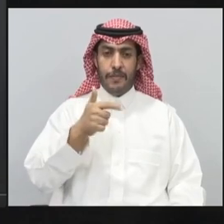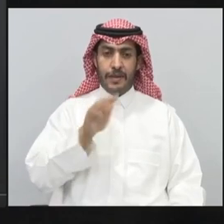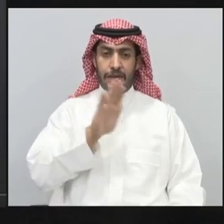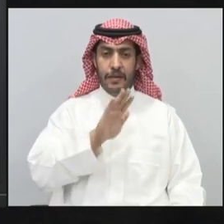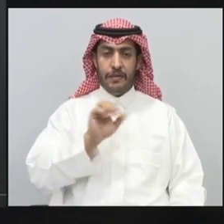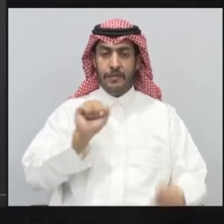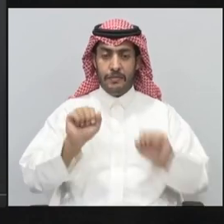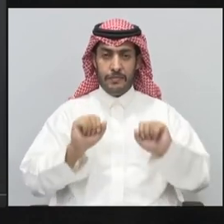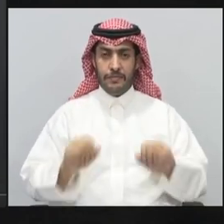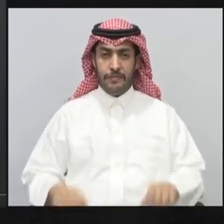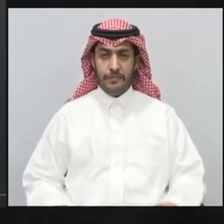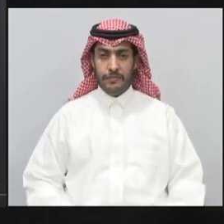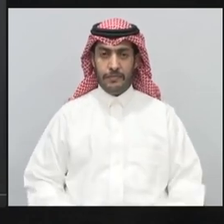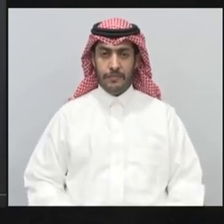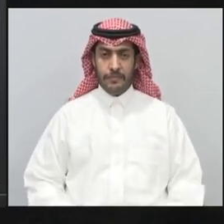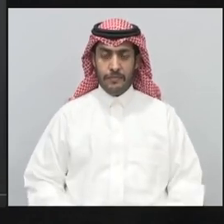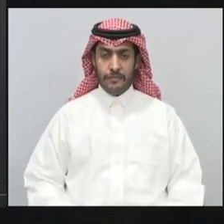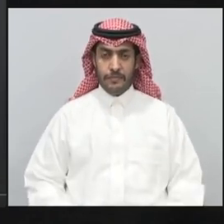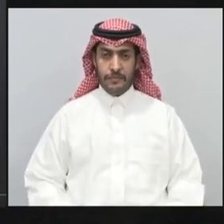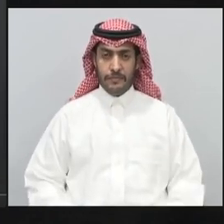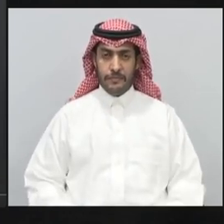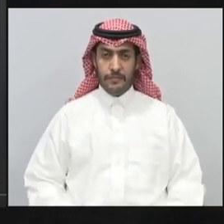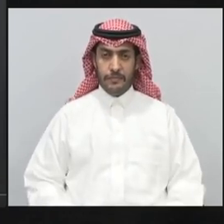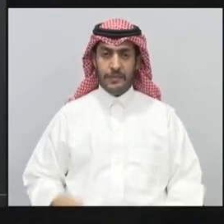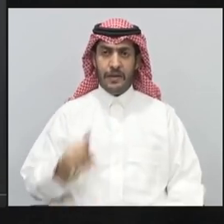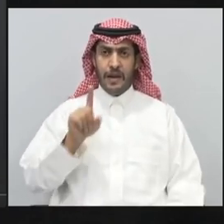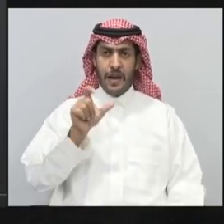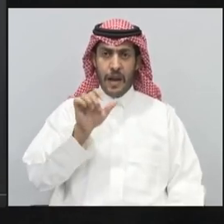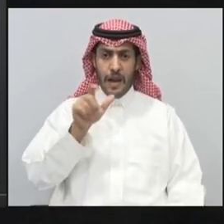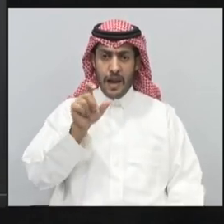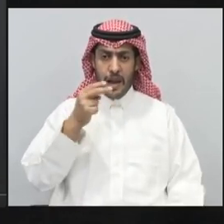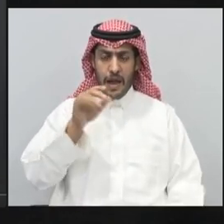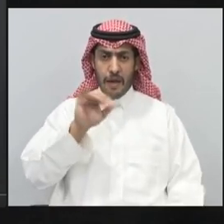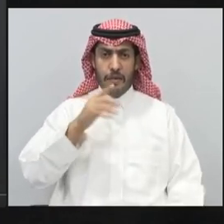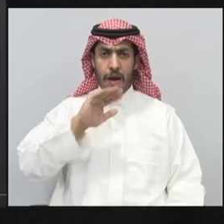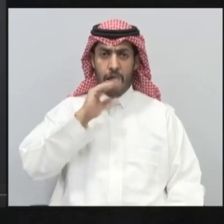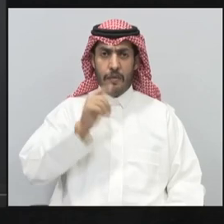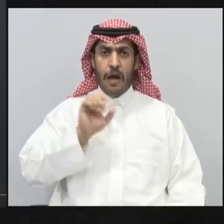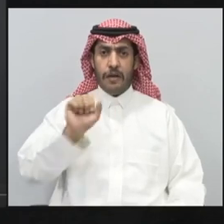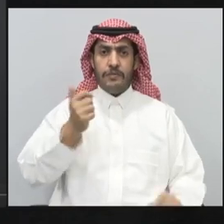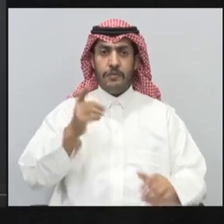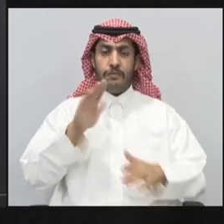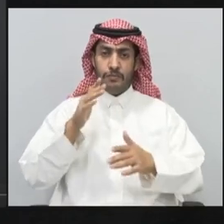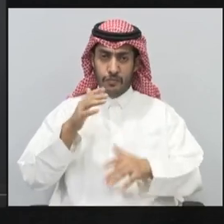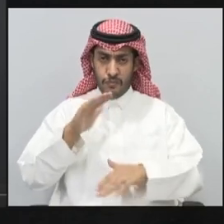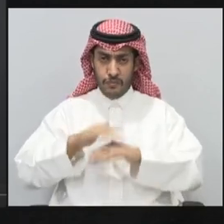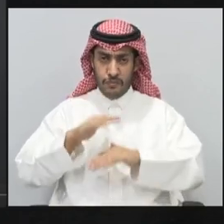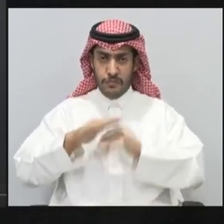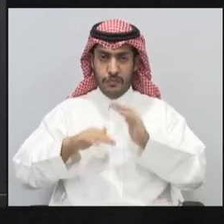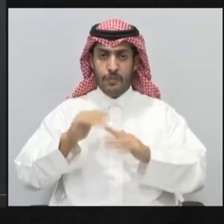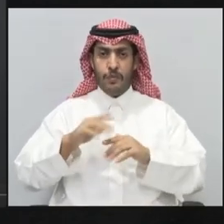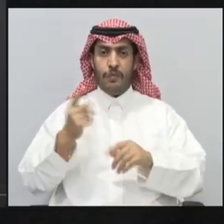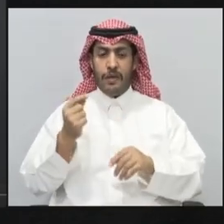بالتاكيد انك نعمه وبئس ان نعمه تاتيه للمدح وبئس تاتي للذنب